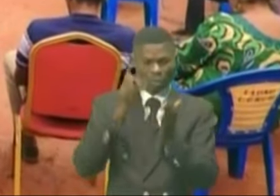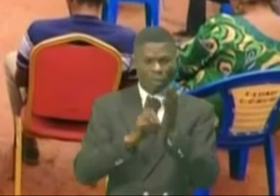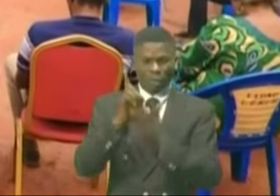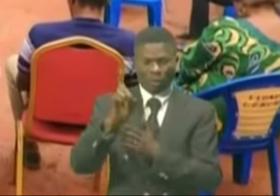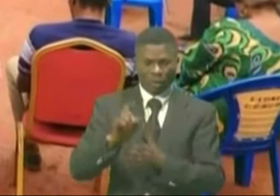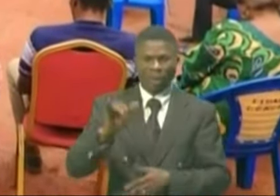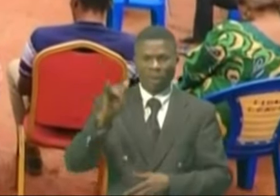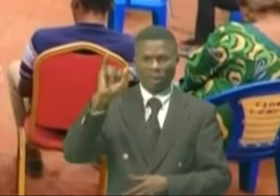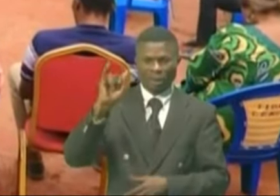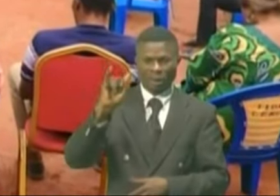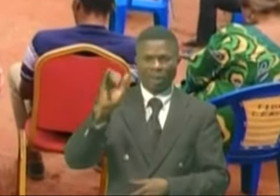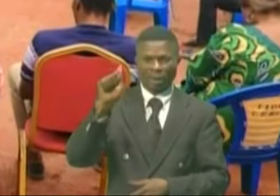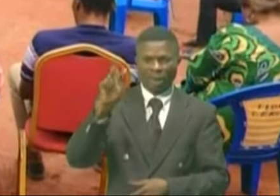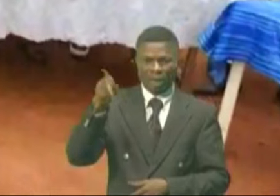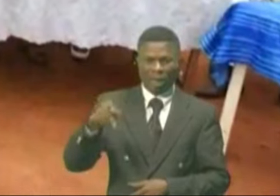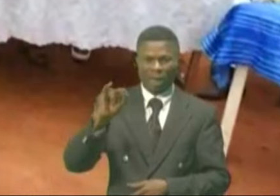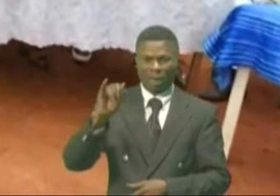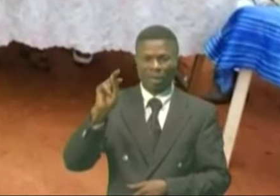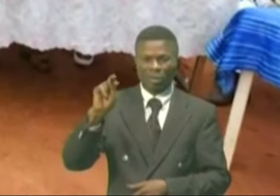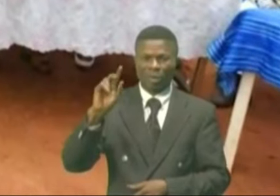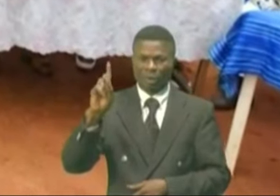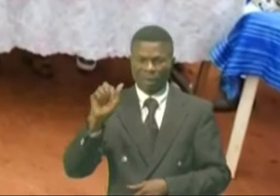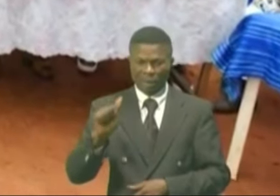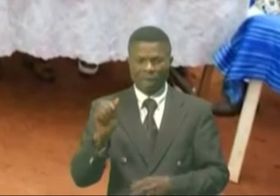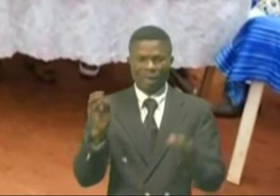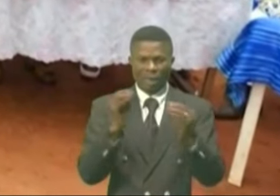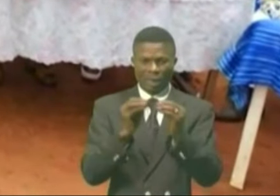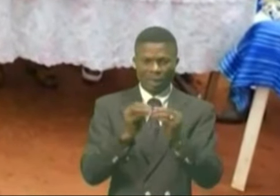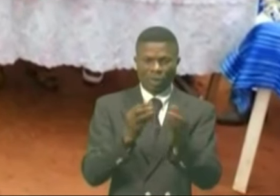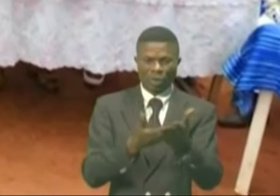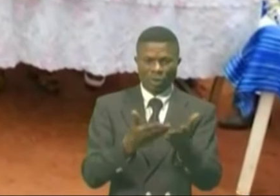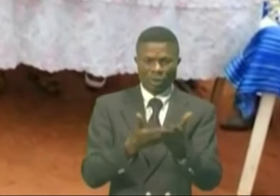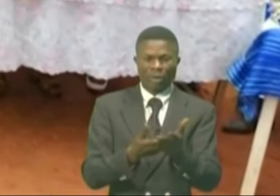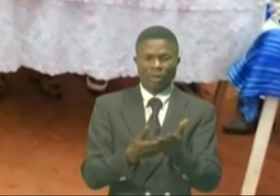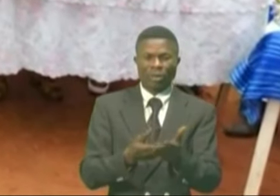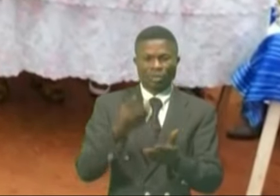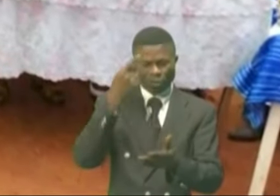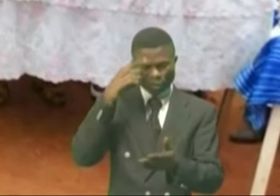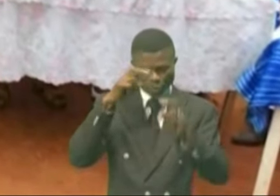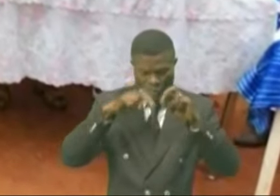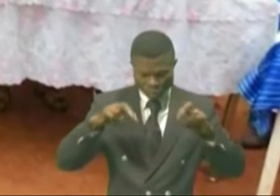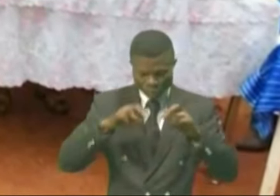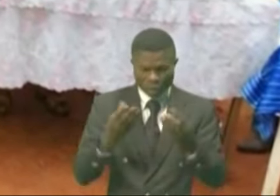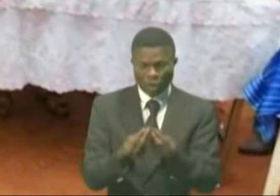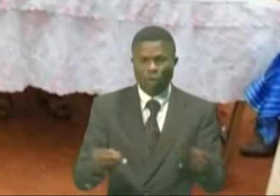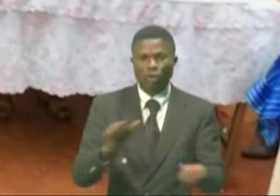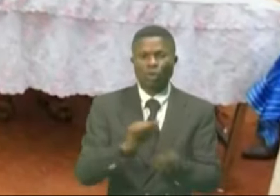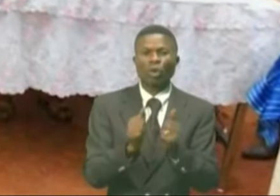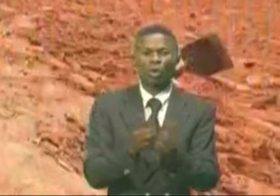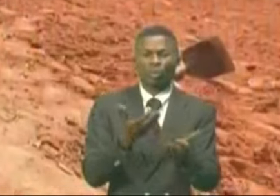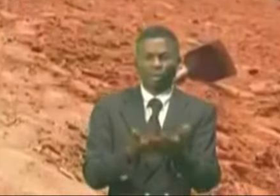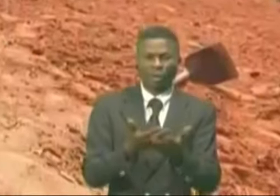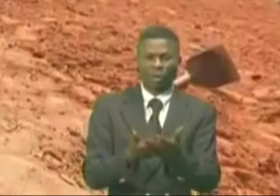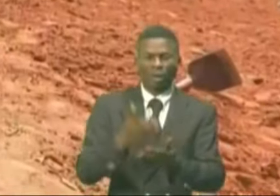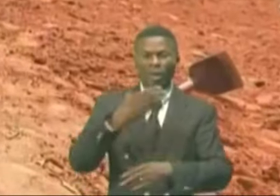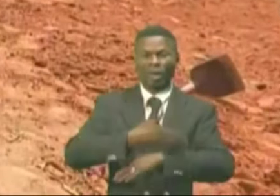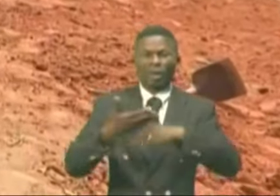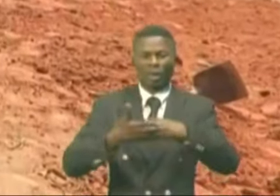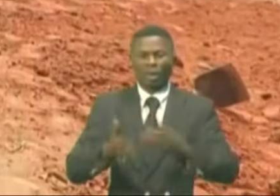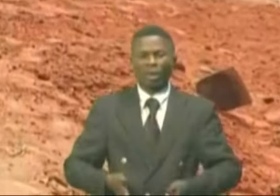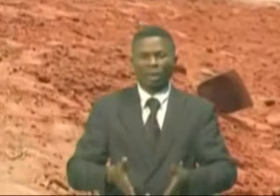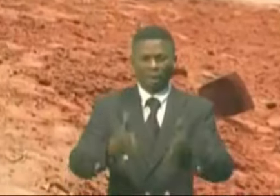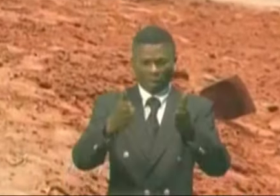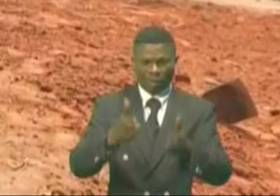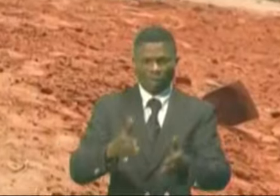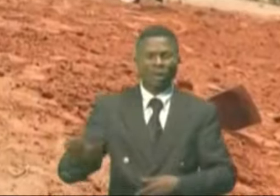des Wampinda, ADEWA en sigle, s'est retrouvée autour d'une table pour examiner ces sujets liés aux infrastructures